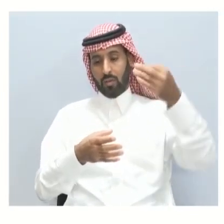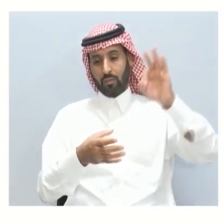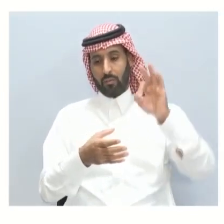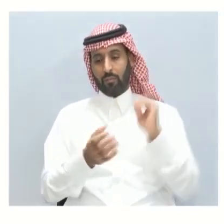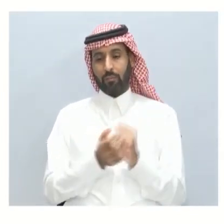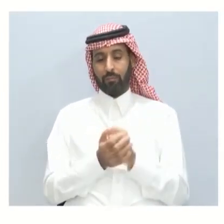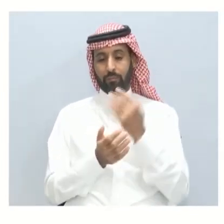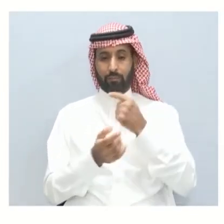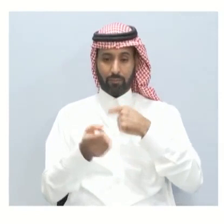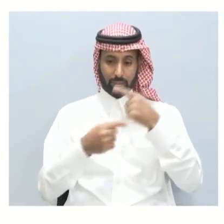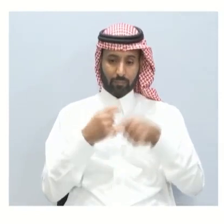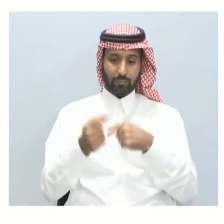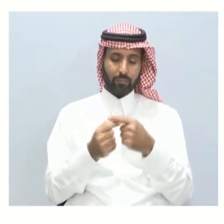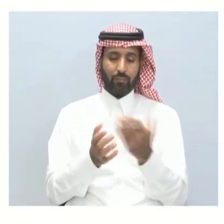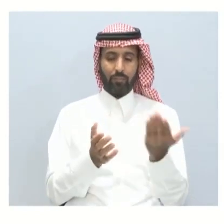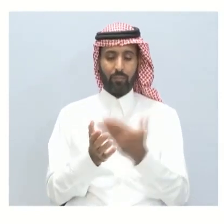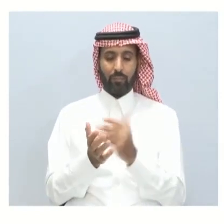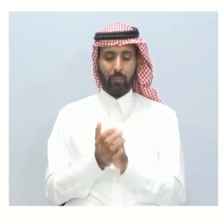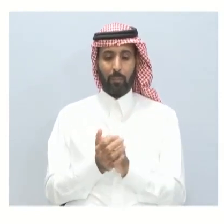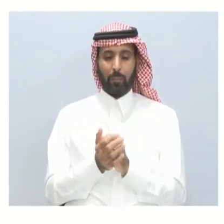في المدار هنا